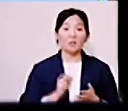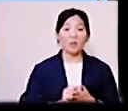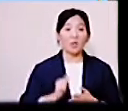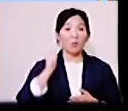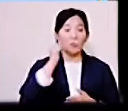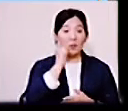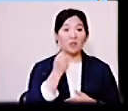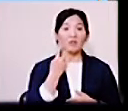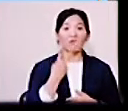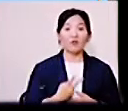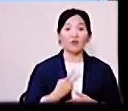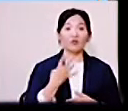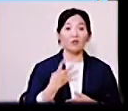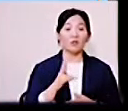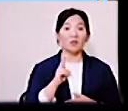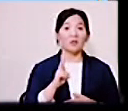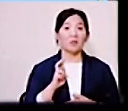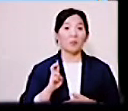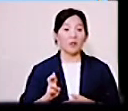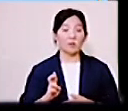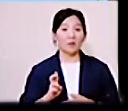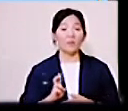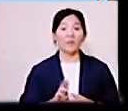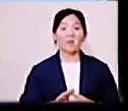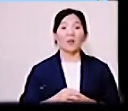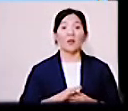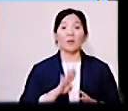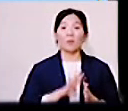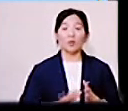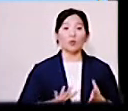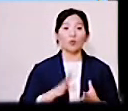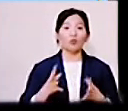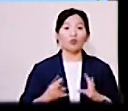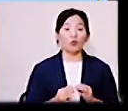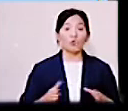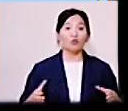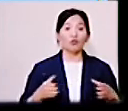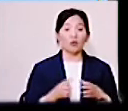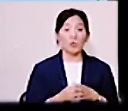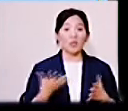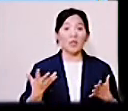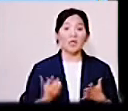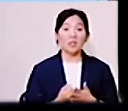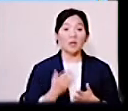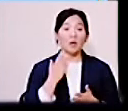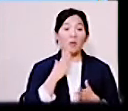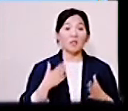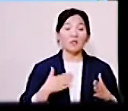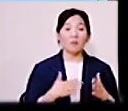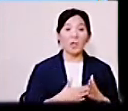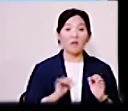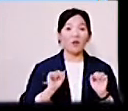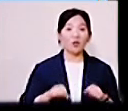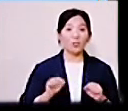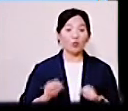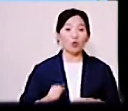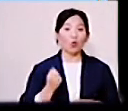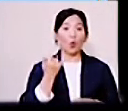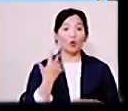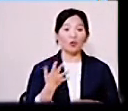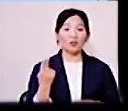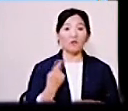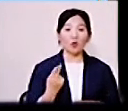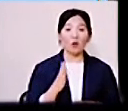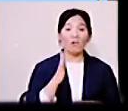памяти 24 килобайта без учета сжатия. Найдите максимально возможное количество цветов